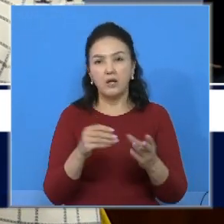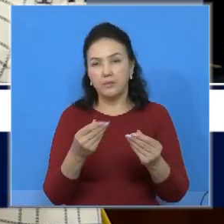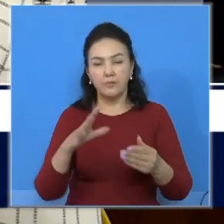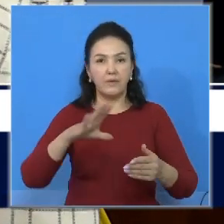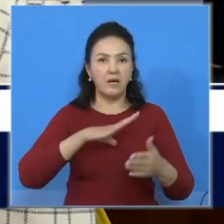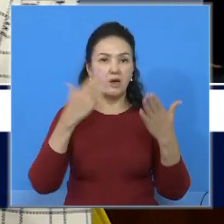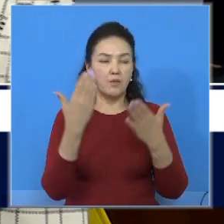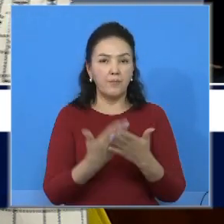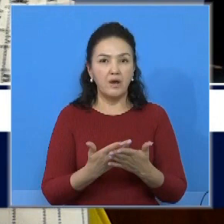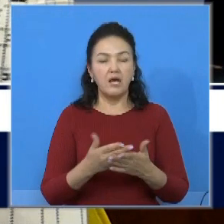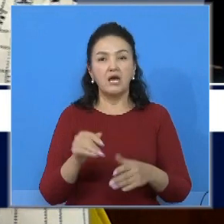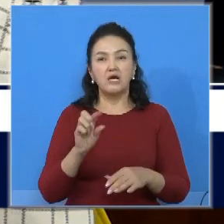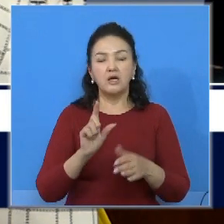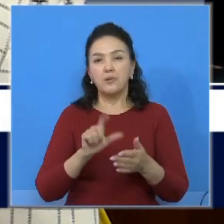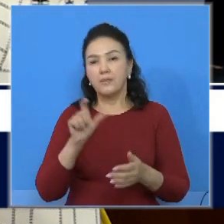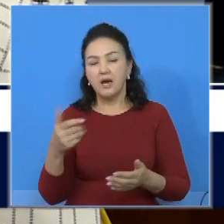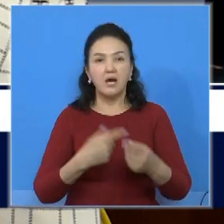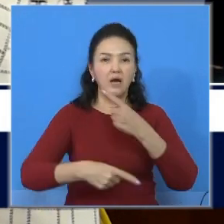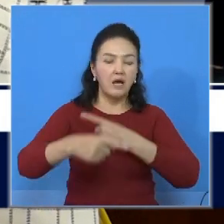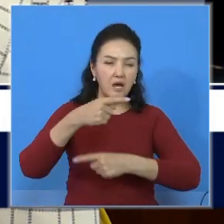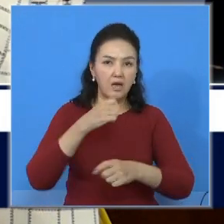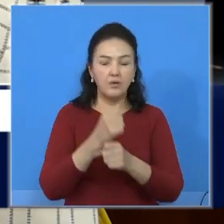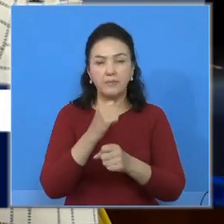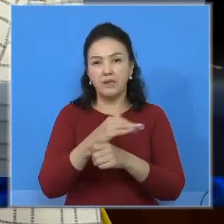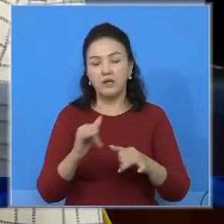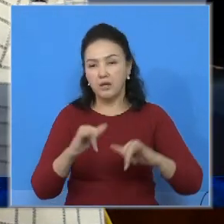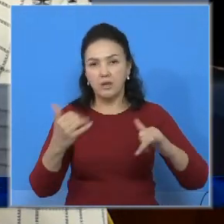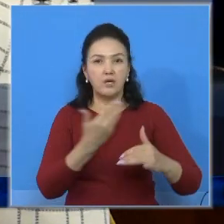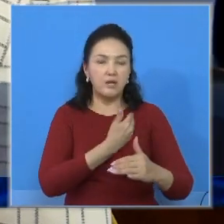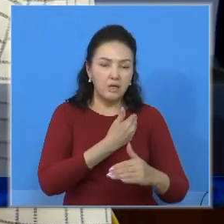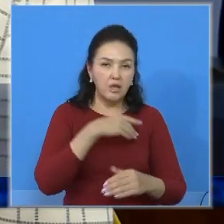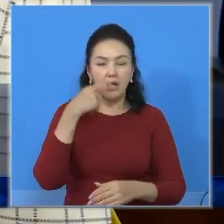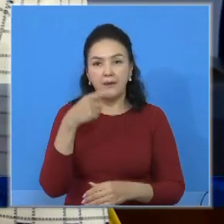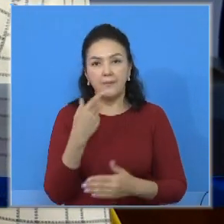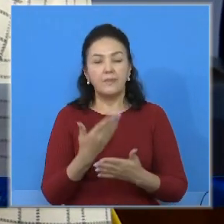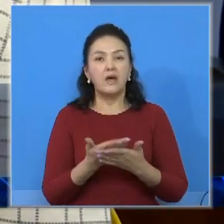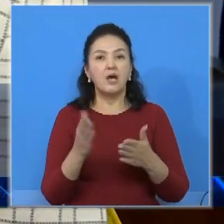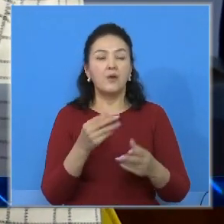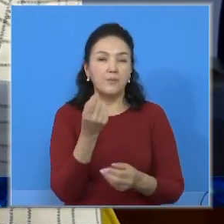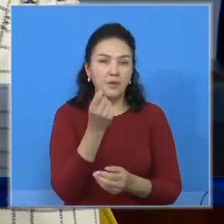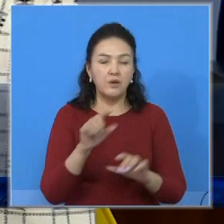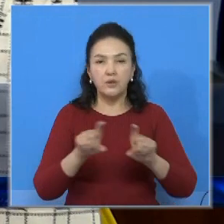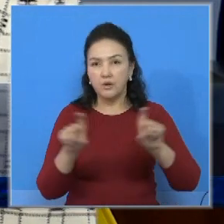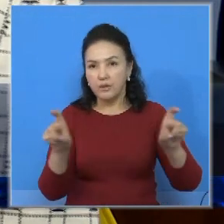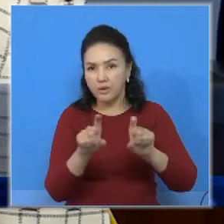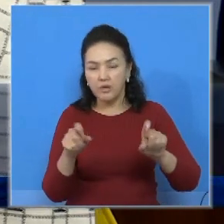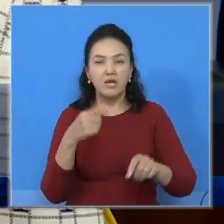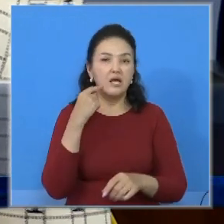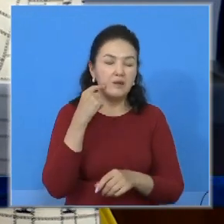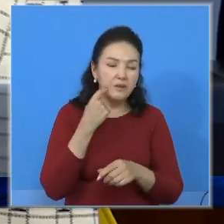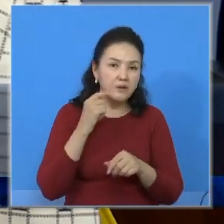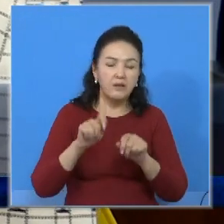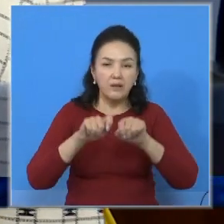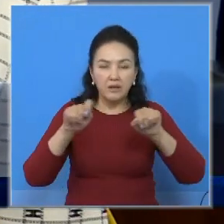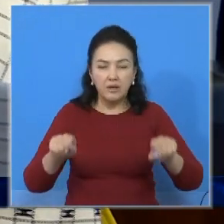қаржыландырылды. Бүгінгі таңда клиенттер қайта келіп, ісін одан әрі кеңейткісі келетіндерін айтып жатады. Яғни кішкентай дүкен немесе стоматология